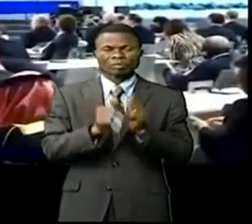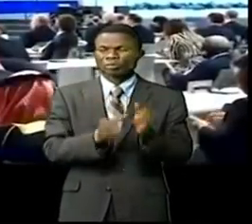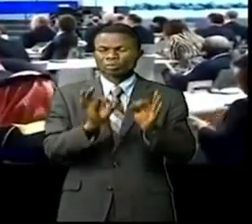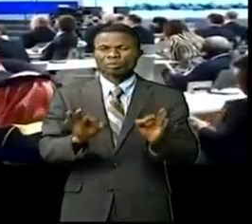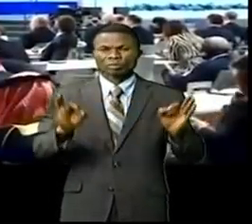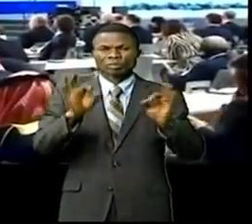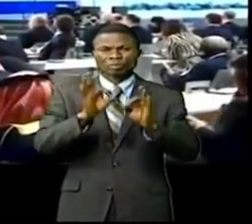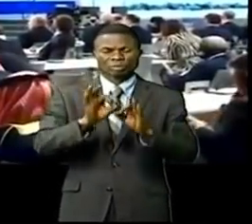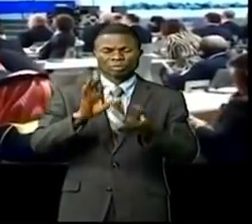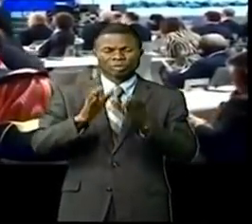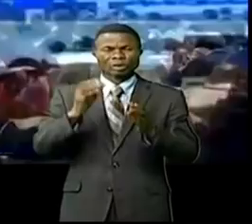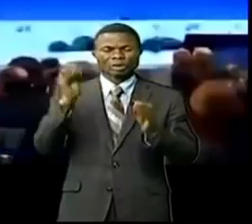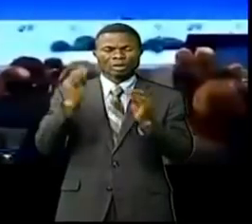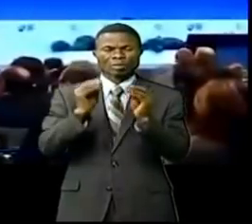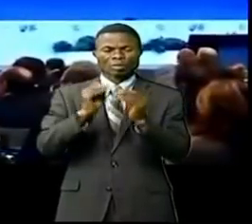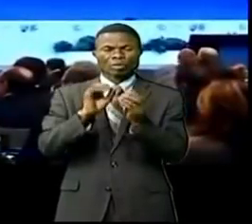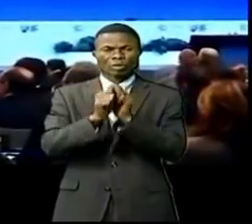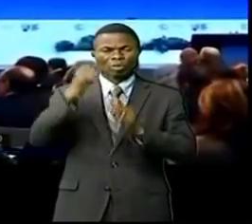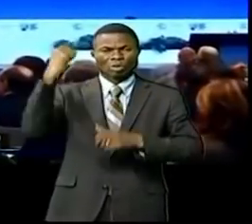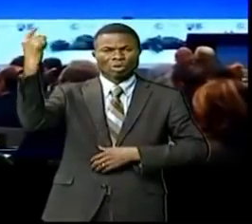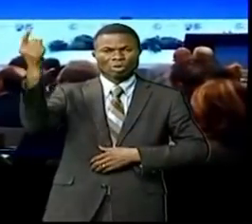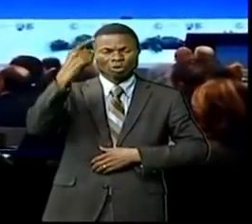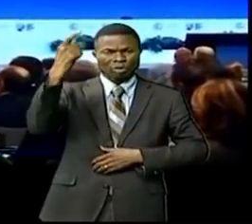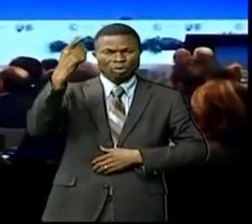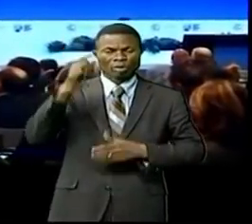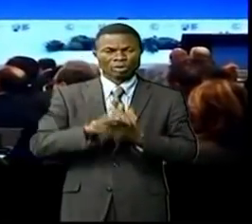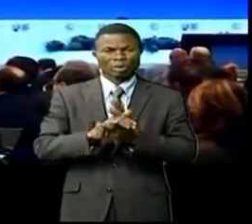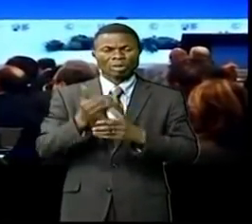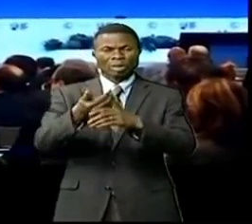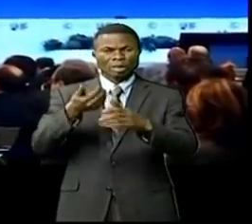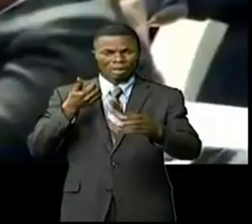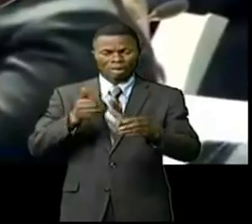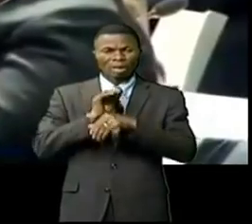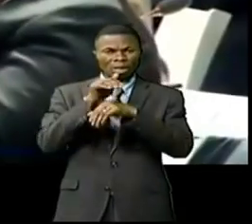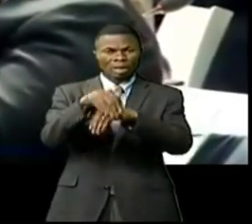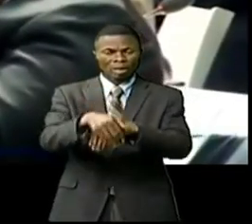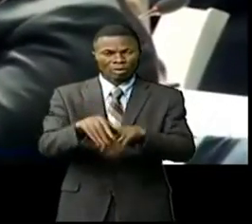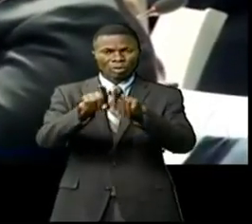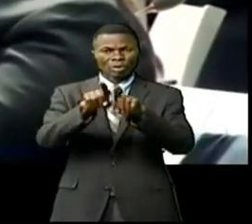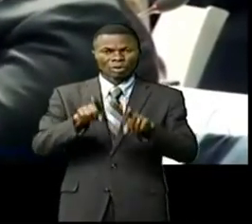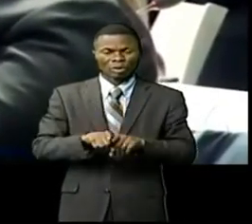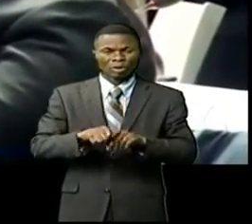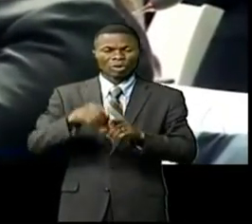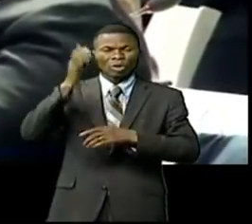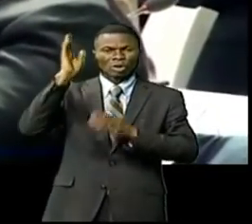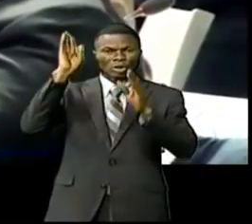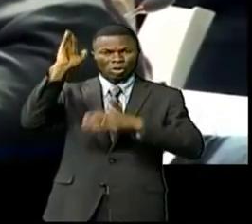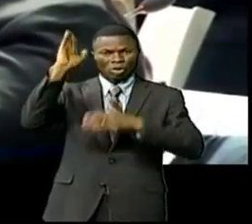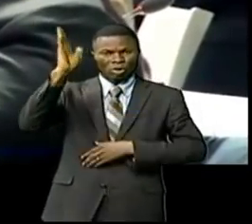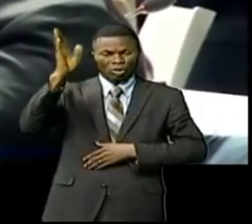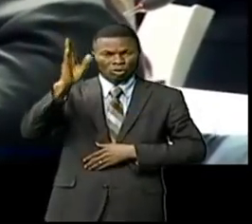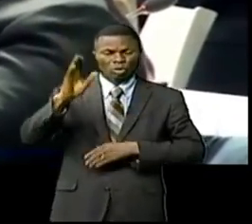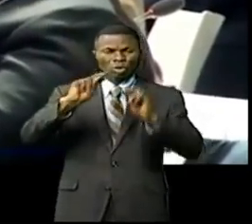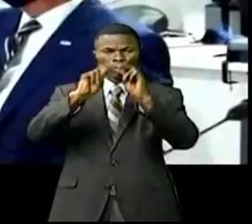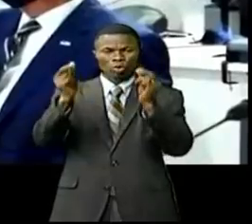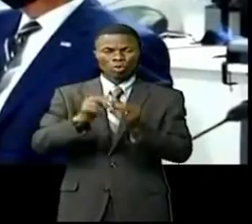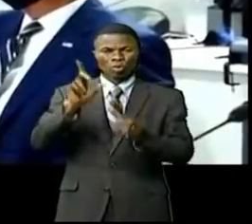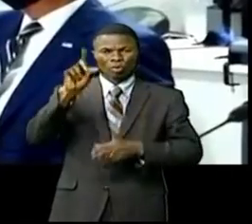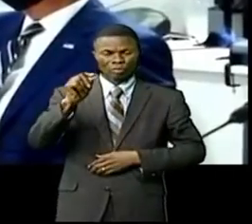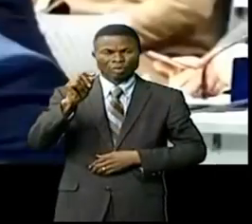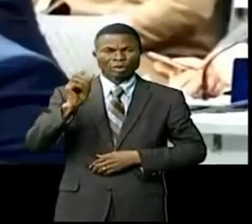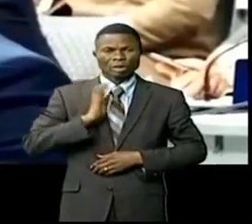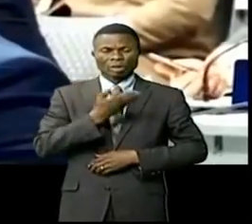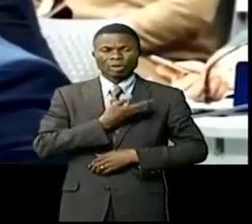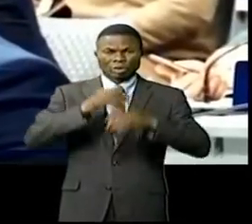hauteur des enjeux mondiaux. Comme à Rome, où il a brillamment participé au sommet du G20, le président de la